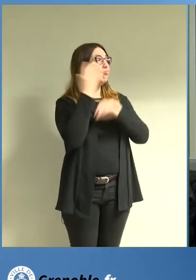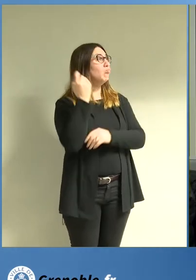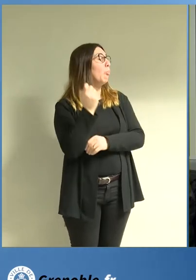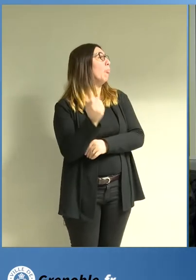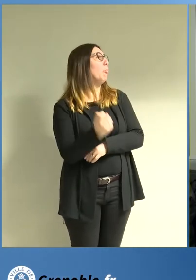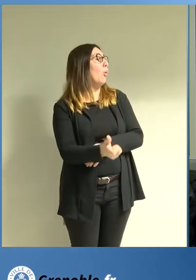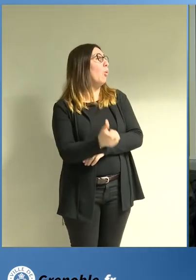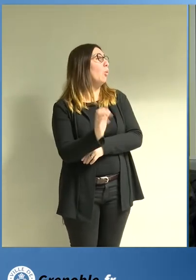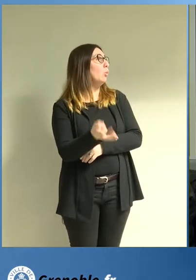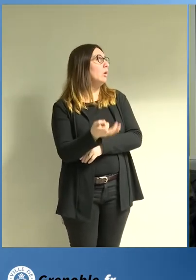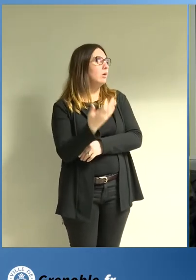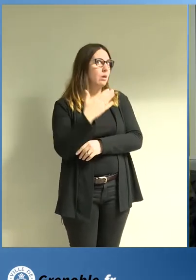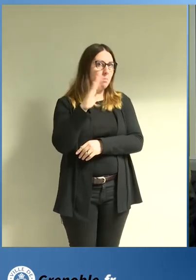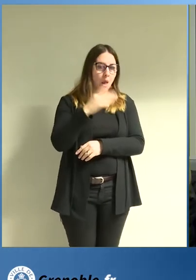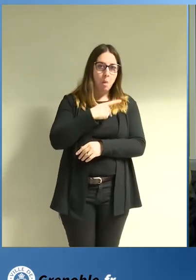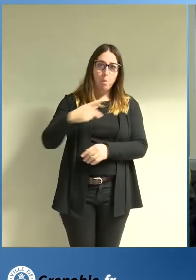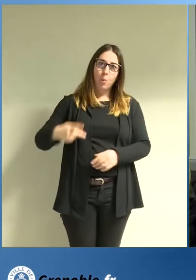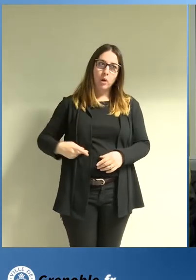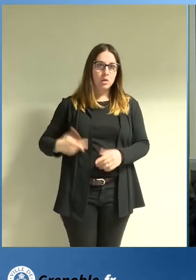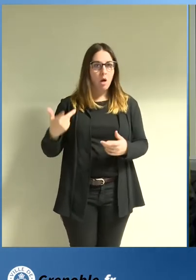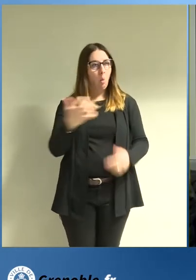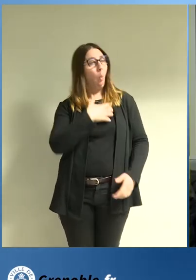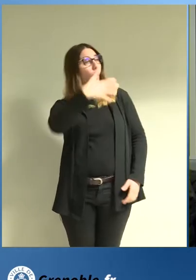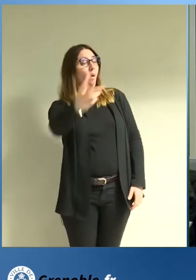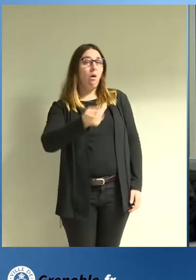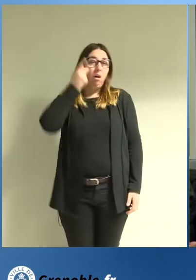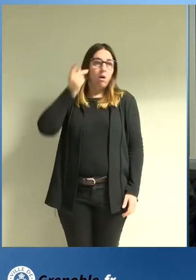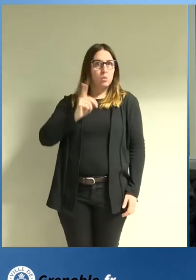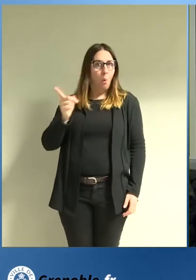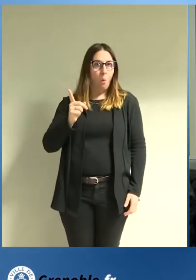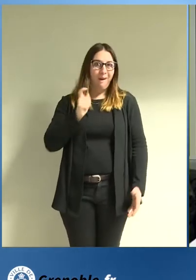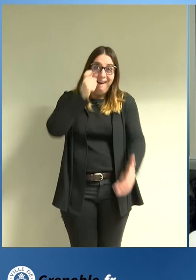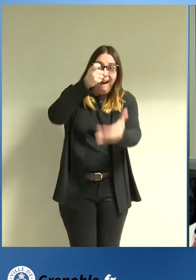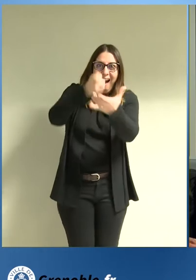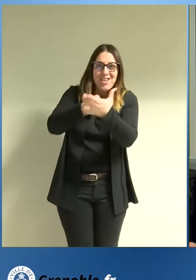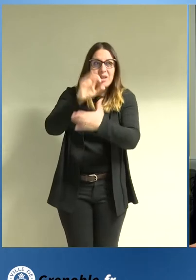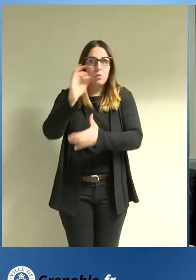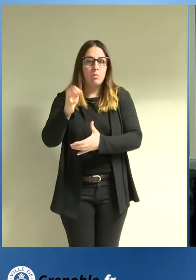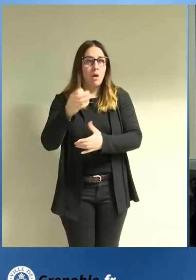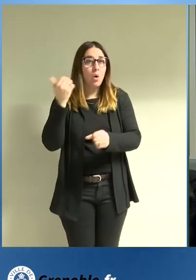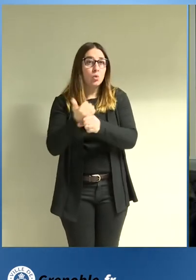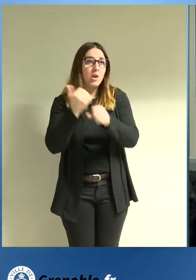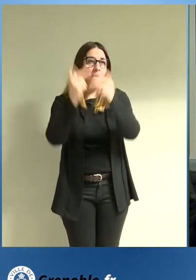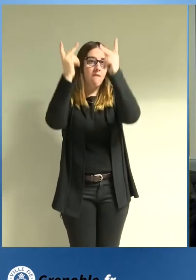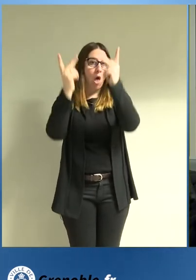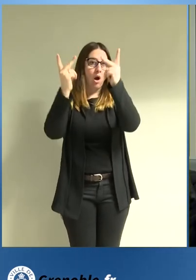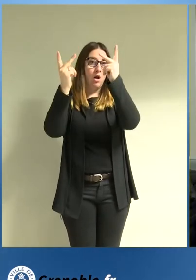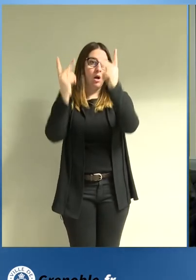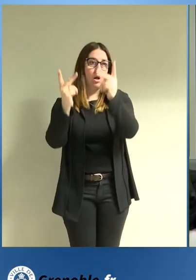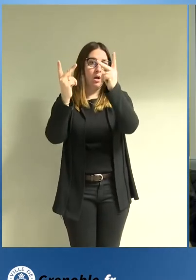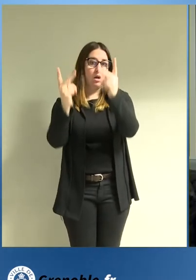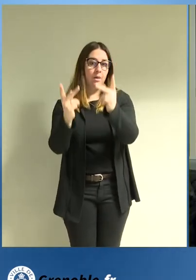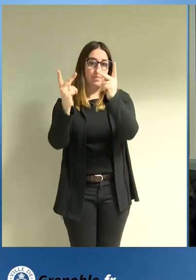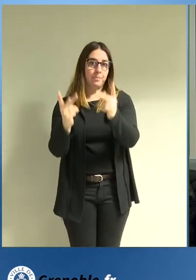s'agit en réalité de propriétaires peu fortunés qui sont aujourd'hui propriétaires de logements qui perdent chaque année de la valeur et qui sont